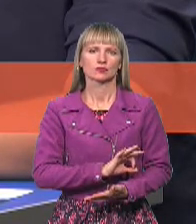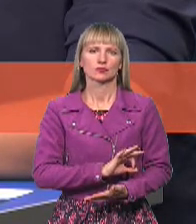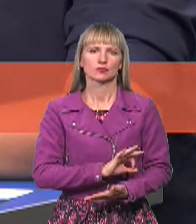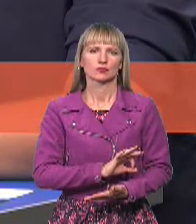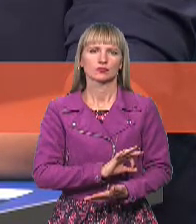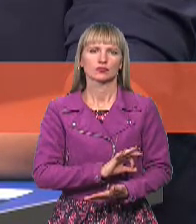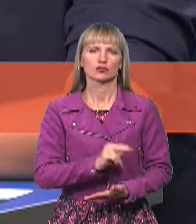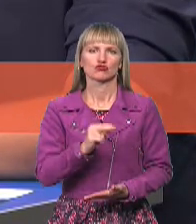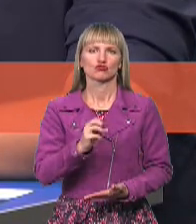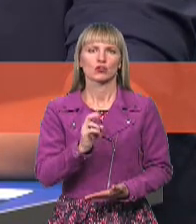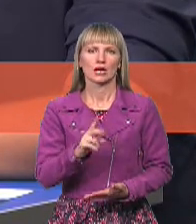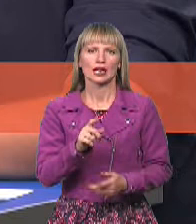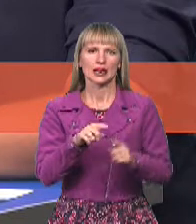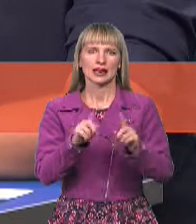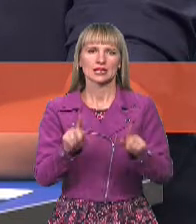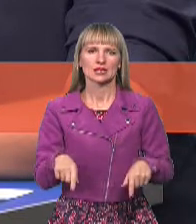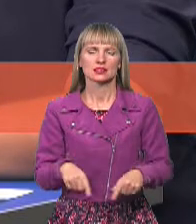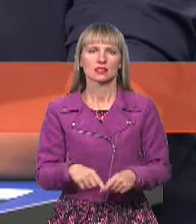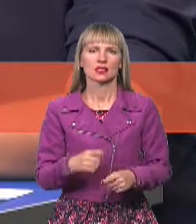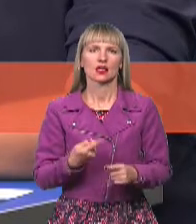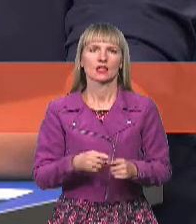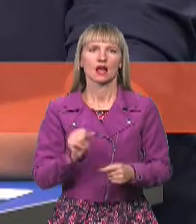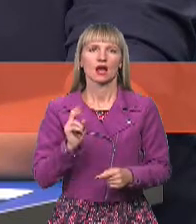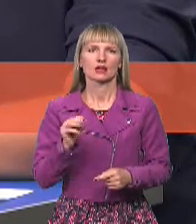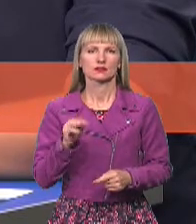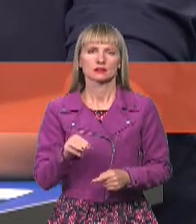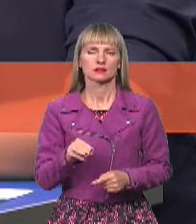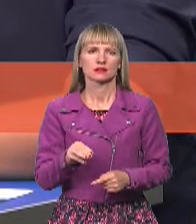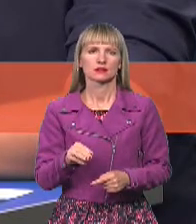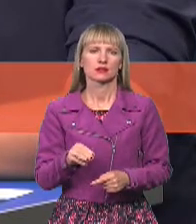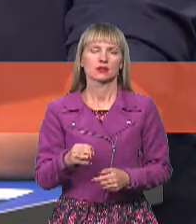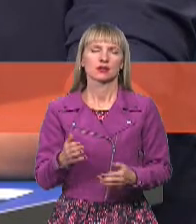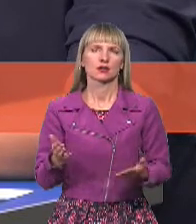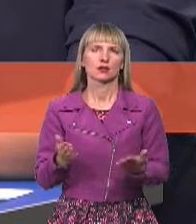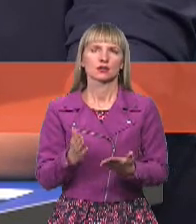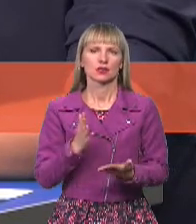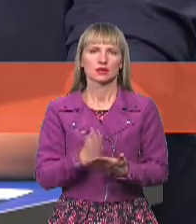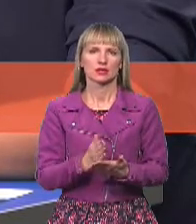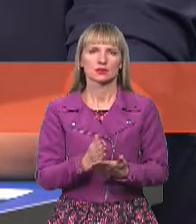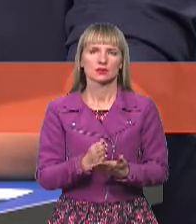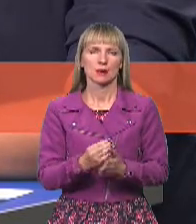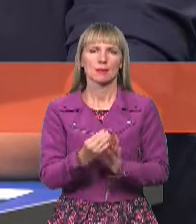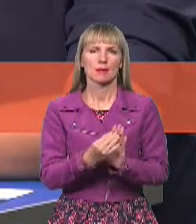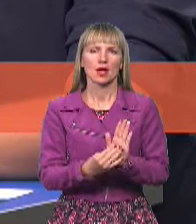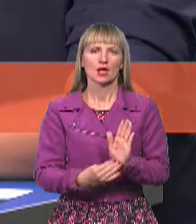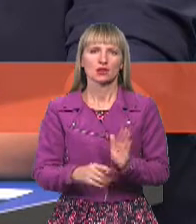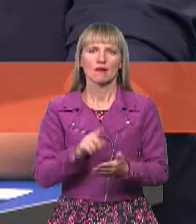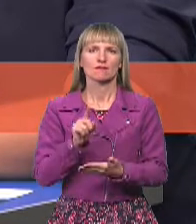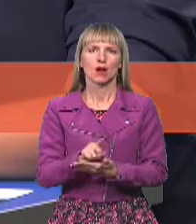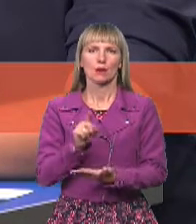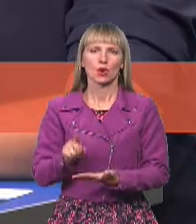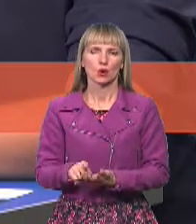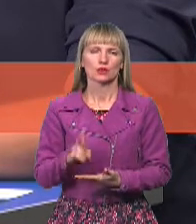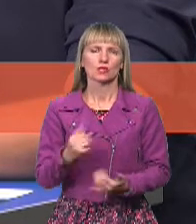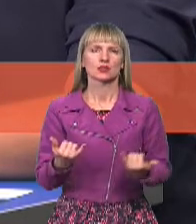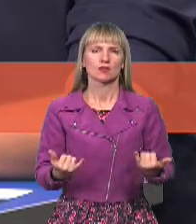применить чек-лист, так называемый. Это акты, унифицированные акты, которые есть определенный перечень вопросов. На